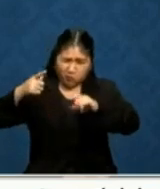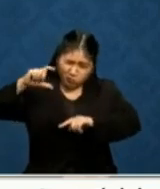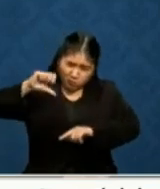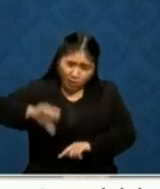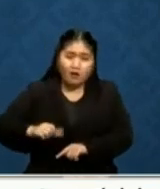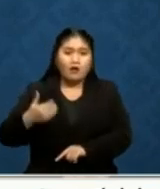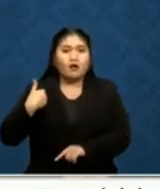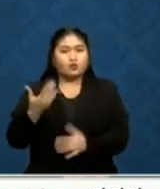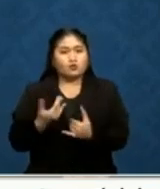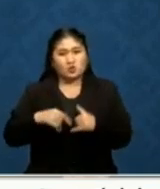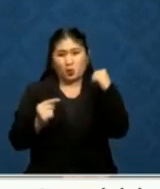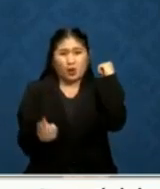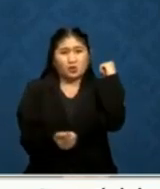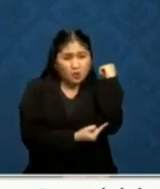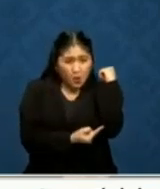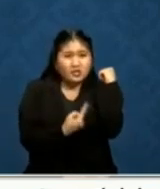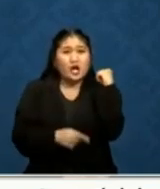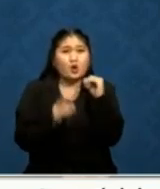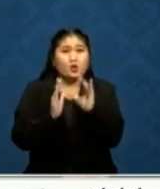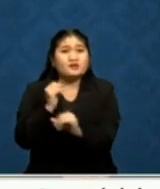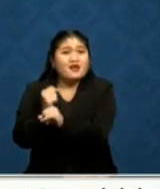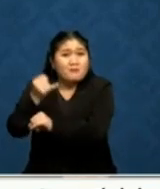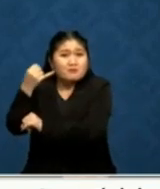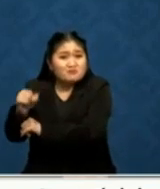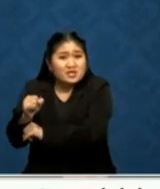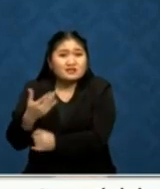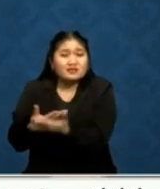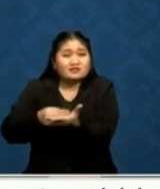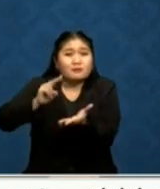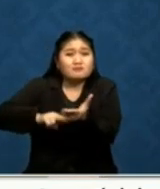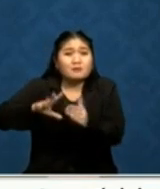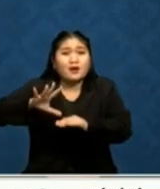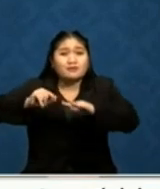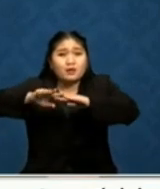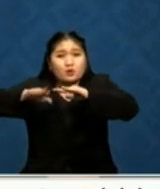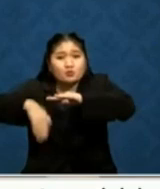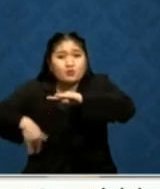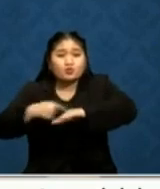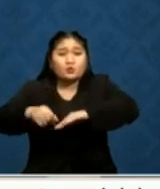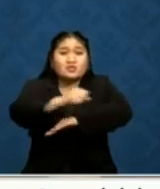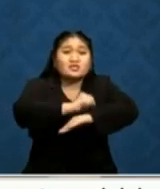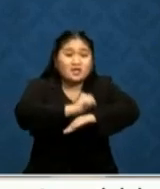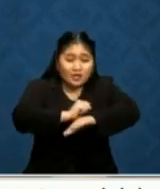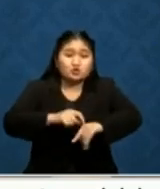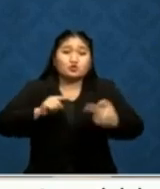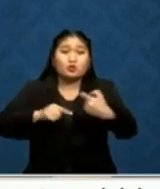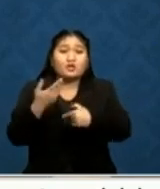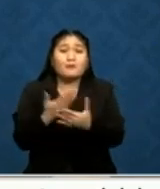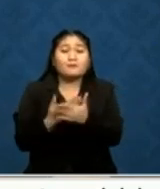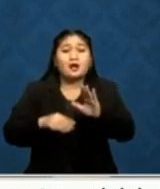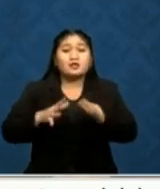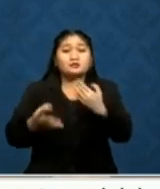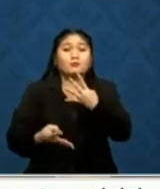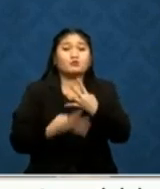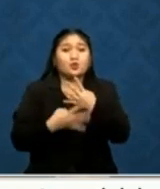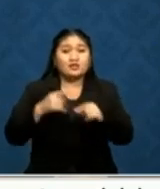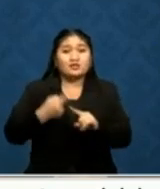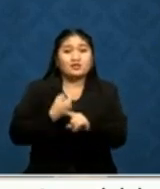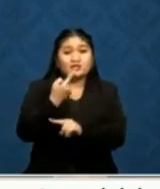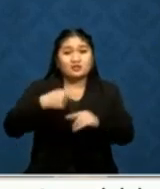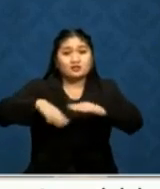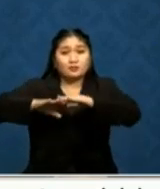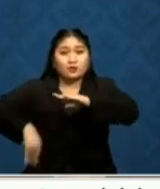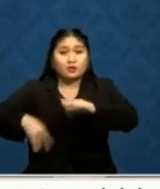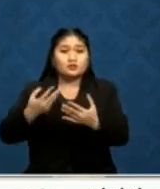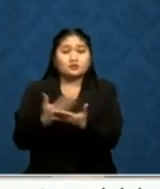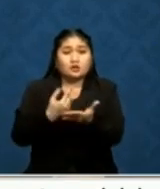คะเวลาเรามาดูโทษค่ะผู้กระทำผิดนะคะโดนปรับไม่เกิน 5,000 บาทถ้าเกิดในที่สาธารณะโดนปรับไม่เกินจำคุกไม่เกิน1เดือนหรือปรับไม่เกิน